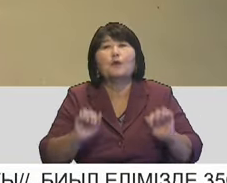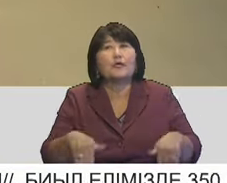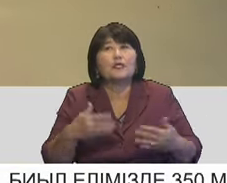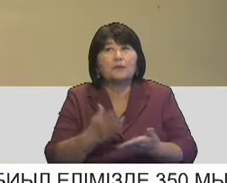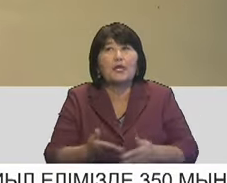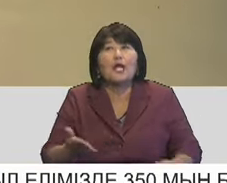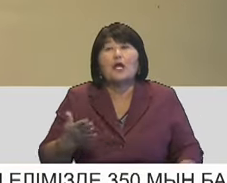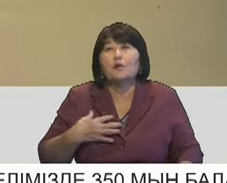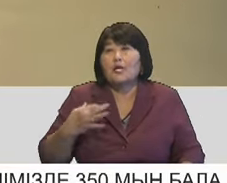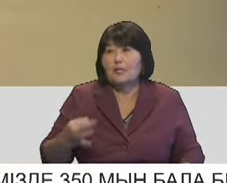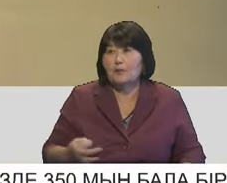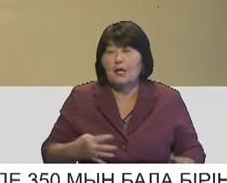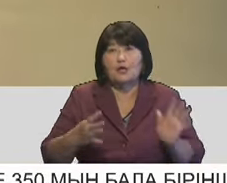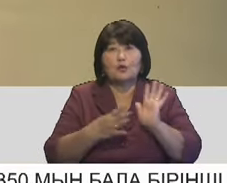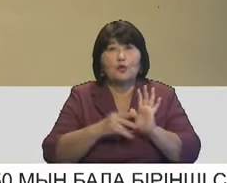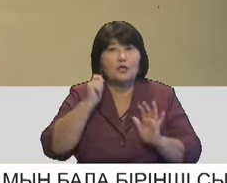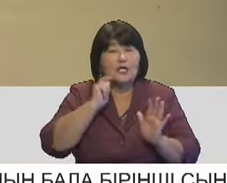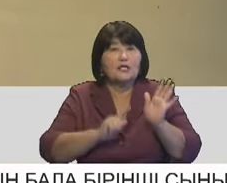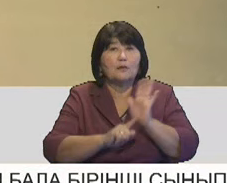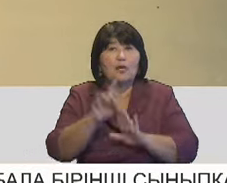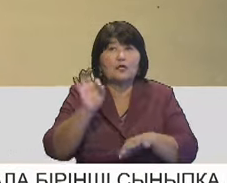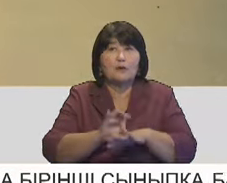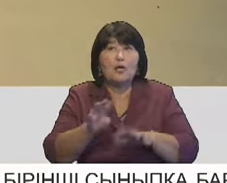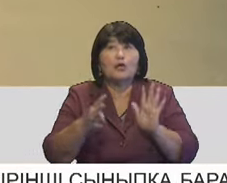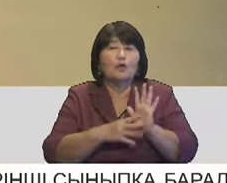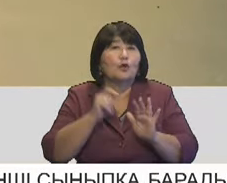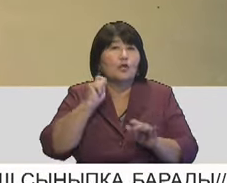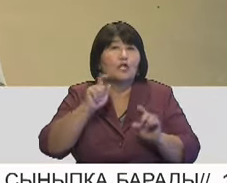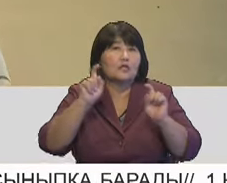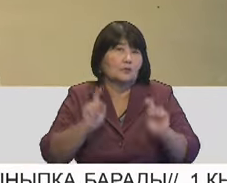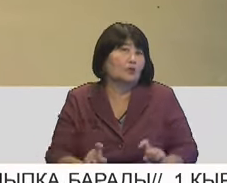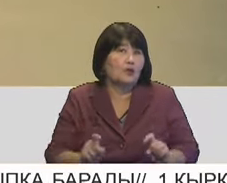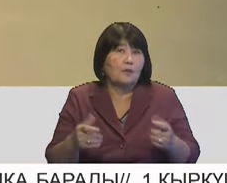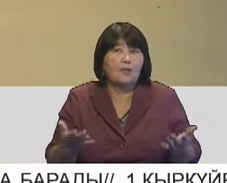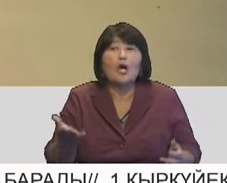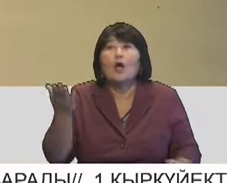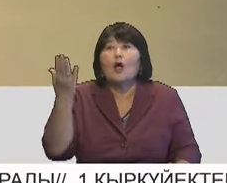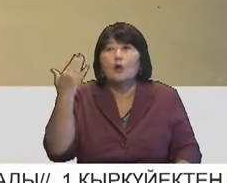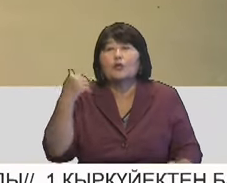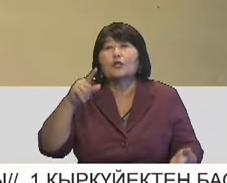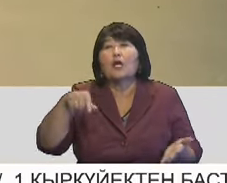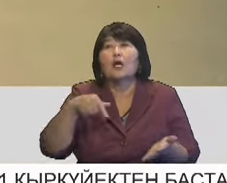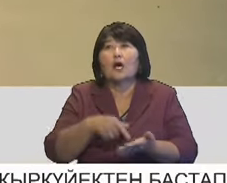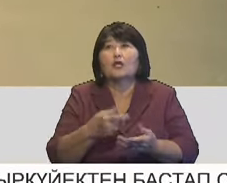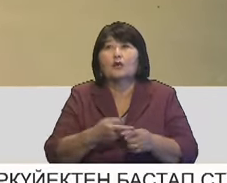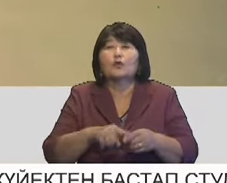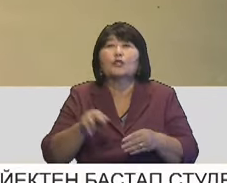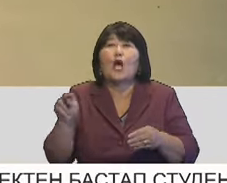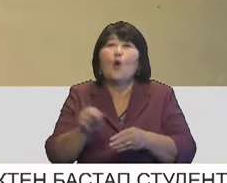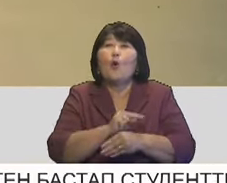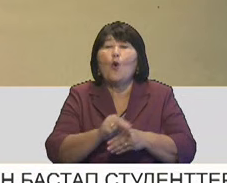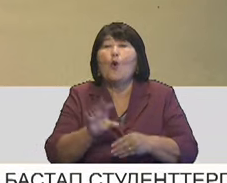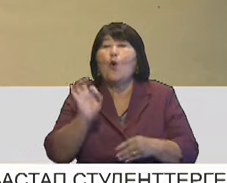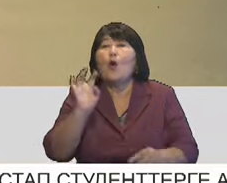Мен балам 9 жастан бастап ауырады. Осы 9 жастан бастап отырып қалды. Бұрыннан қалада осындай 16-ға барып ем